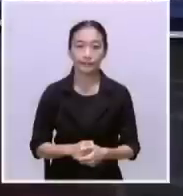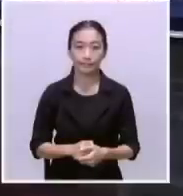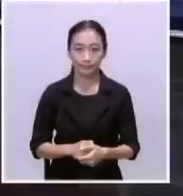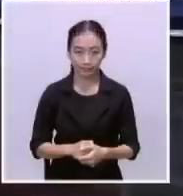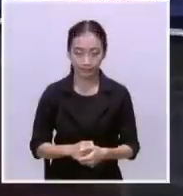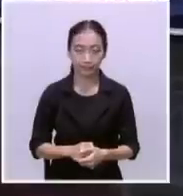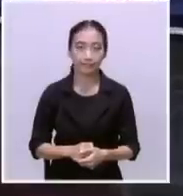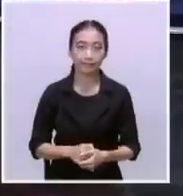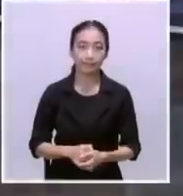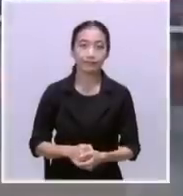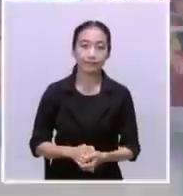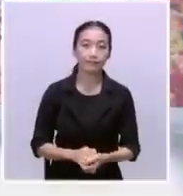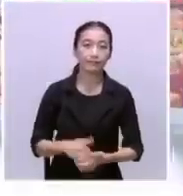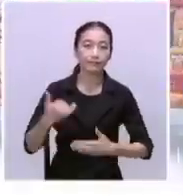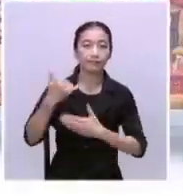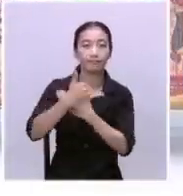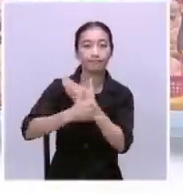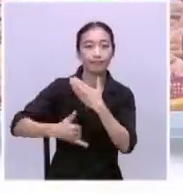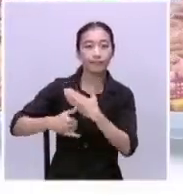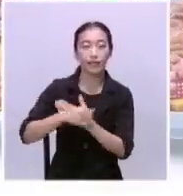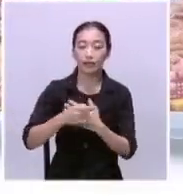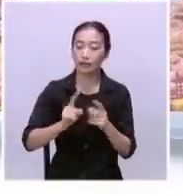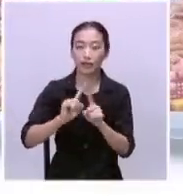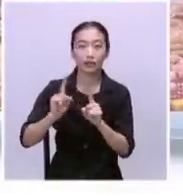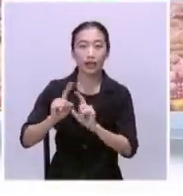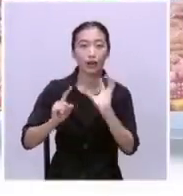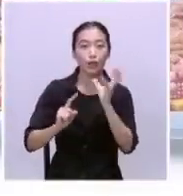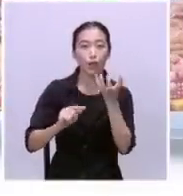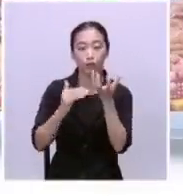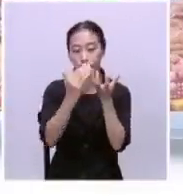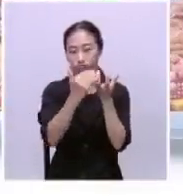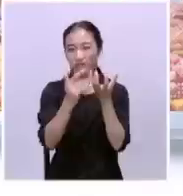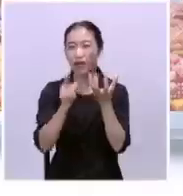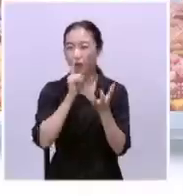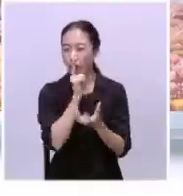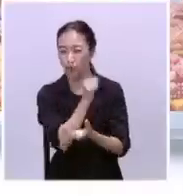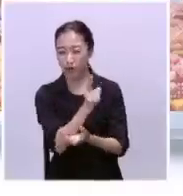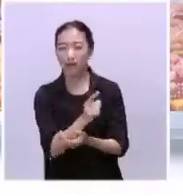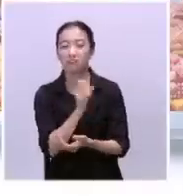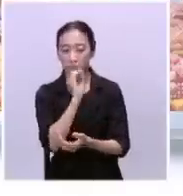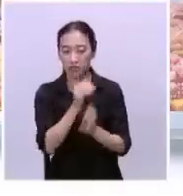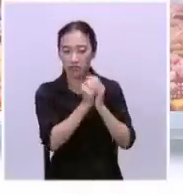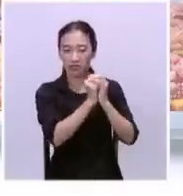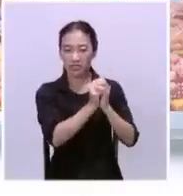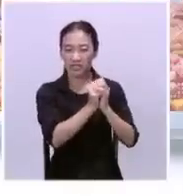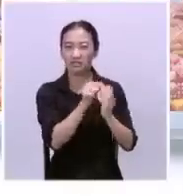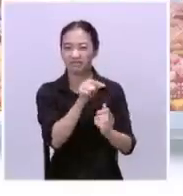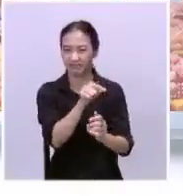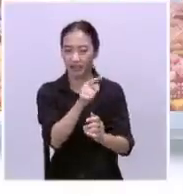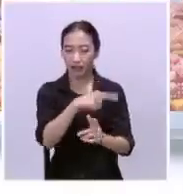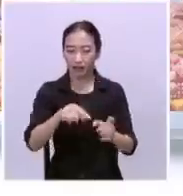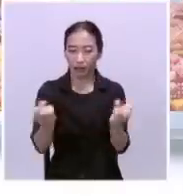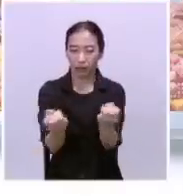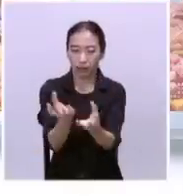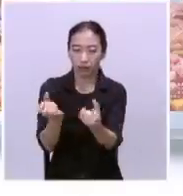ชาติตะวันตกนะครับก็รวมตัวกันแล้วก็ประณามว่าจีนเนี่ยได้ละเมิดสิทธิมนุษยชนในพื้นที่ซินเจียงนั่นเองนะ